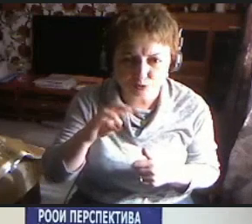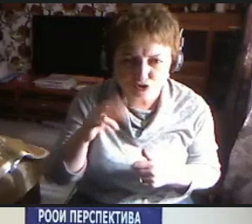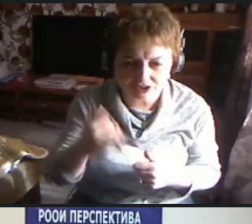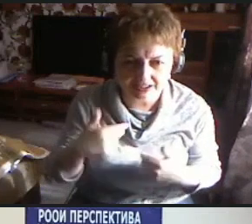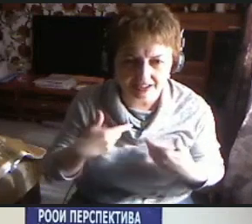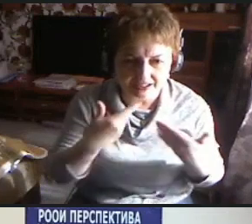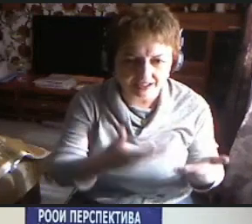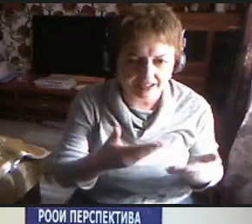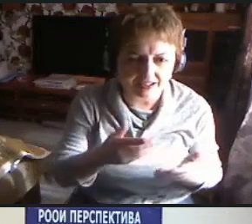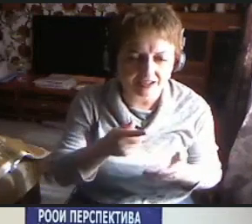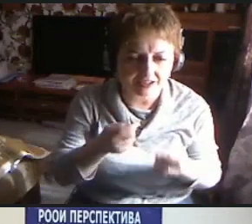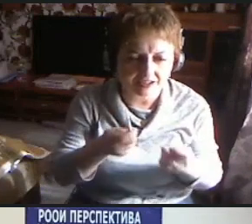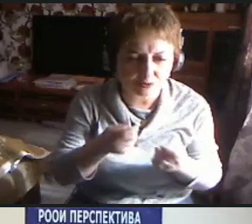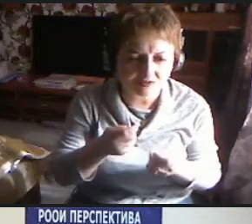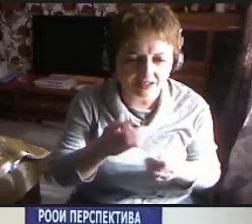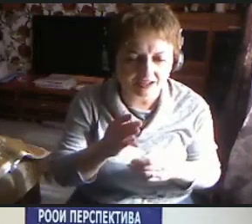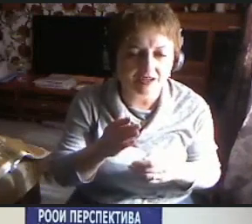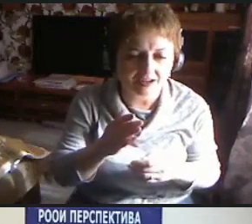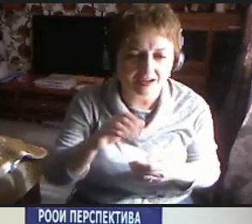представляю нашу веб-школу «Лови перспектива».